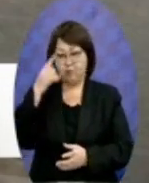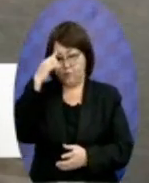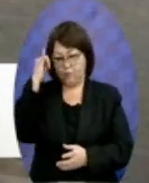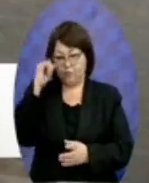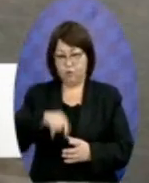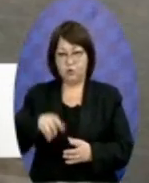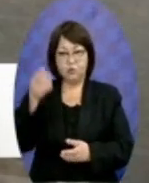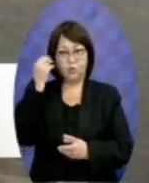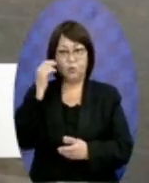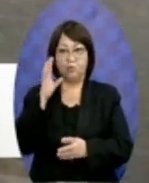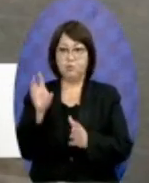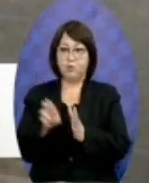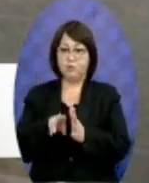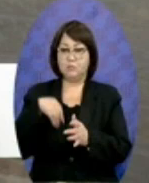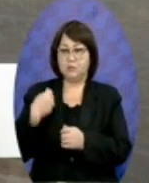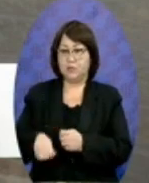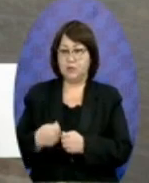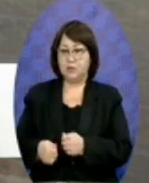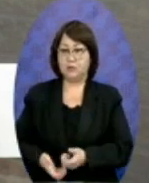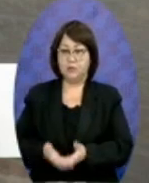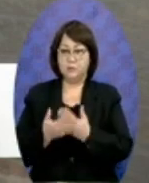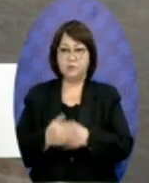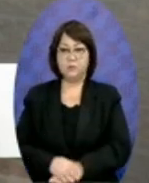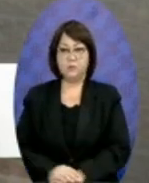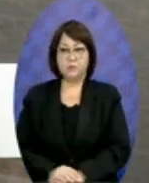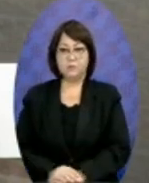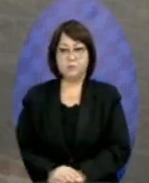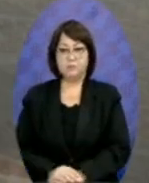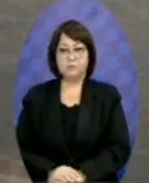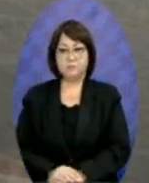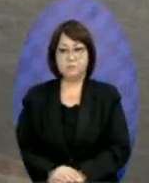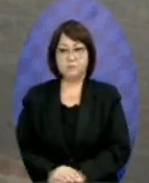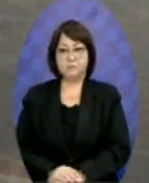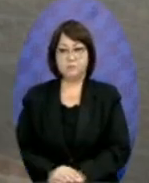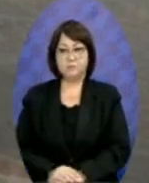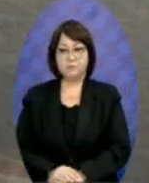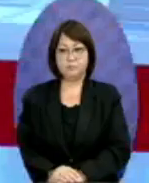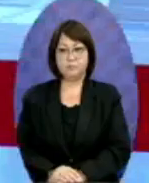дотоодод суралцах зардалтай нь хөрөнгө оруулалт хийгээд байгаа юм а.